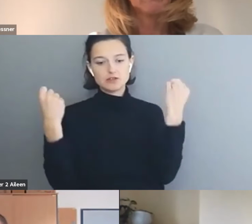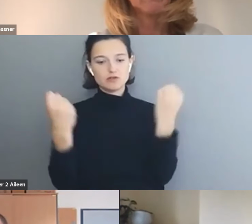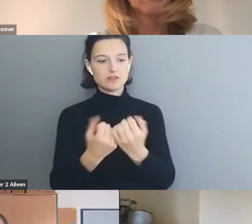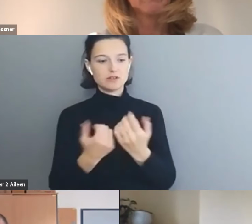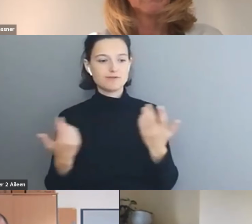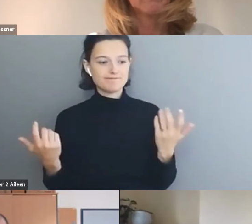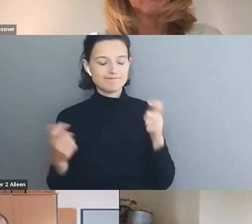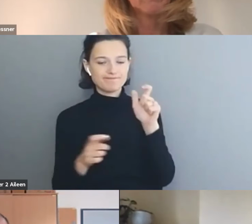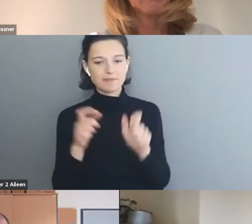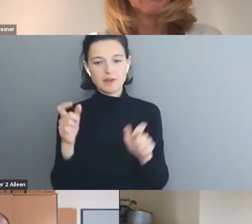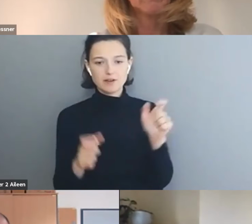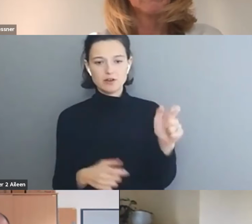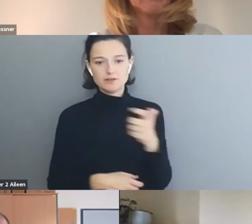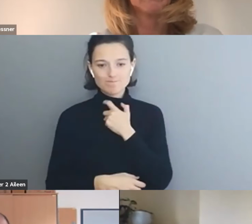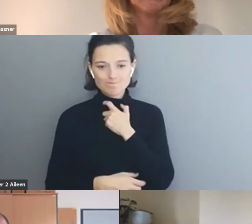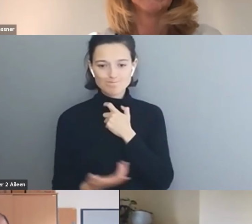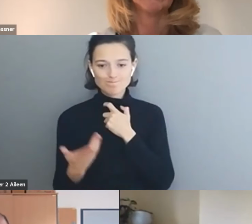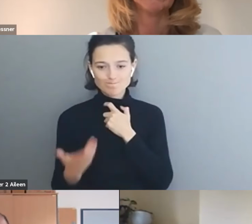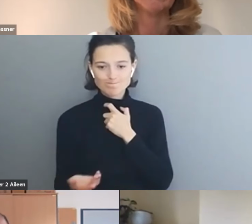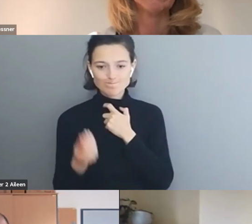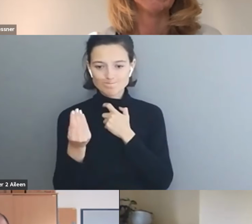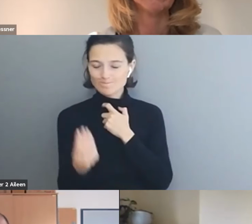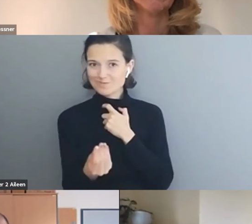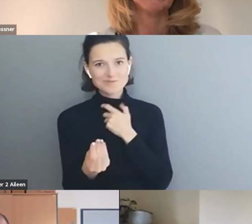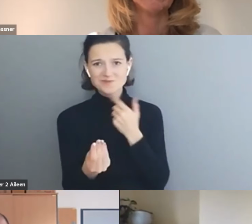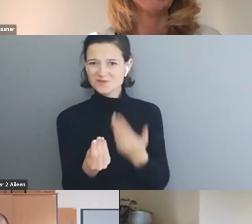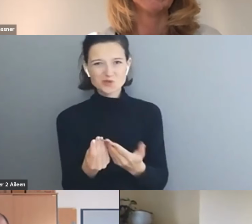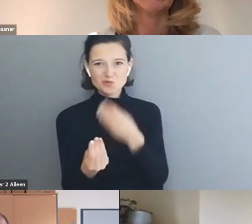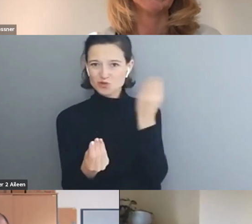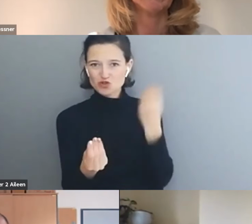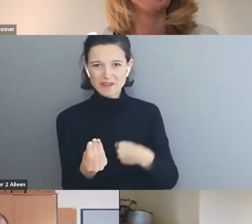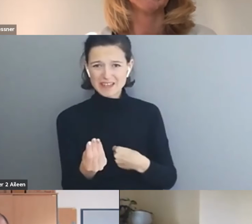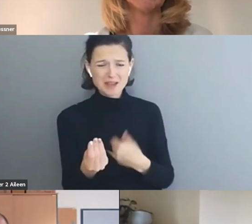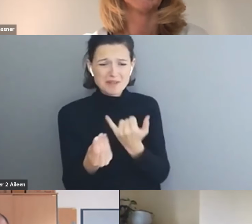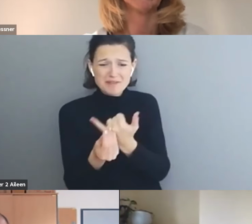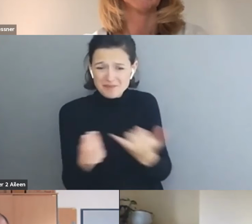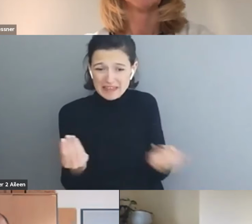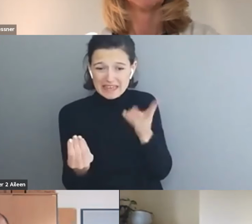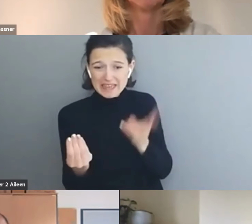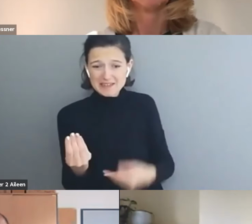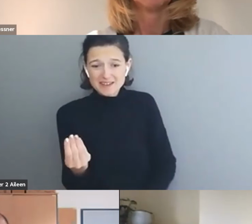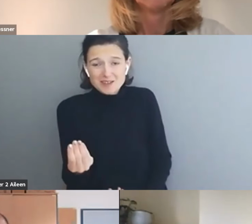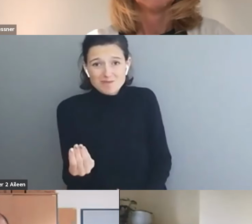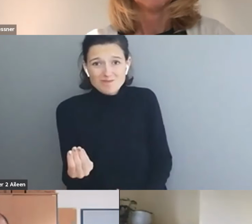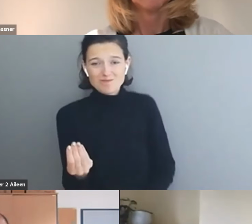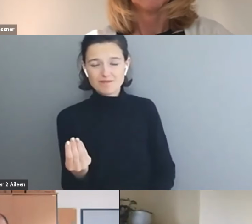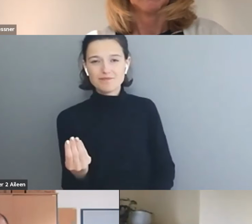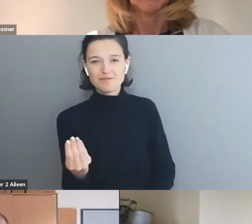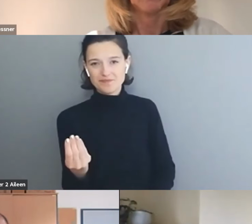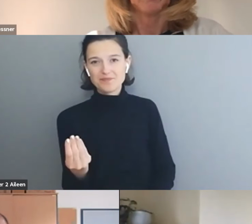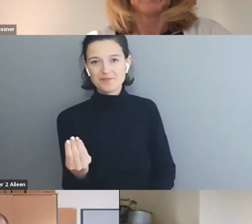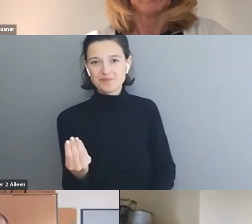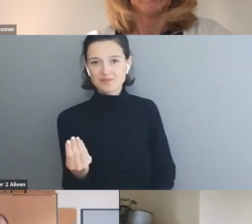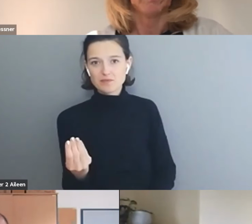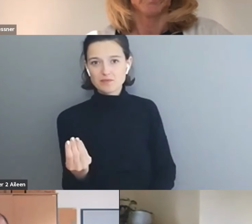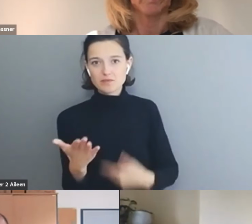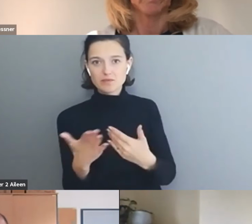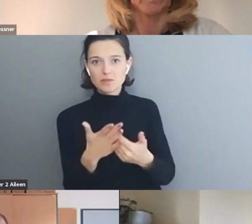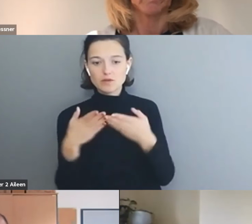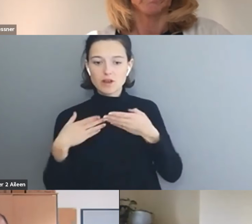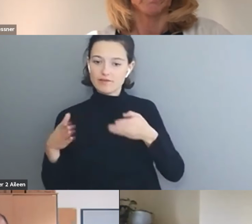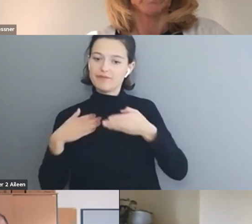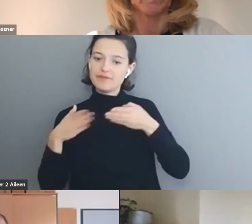dastehen und wissen, es ist nicht gut, wie es ist, aber wie soll es denn richtig sein? Und ja, die Wege, glaube ich auch, die können sehr verschieden sein